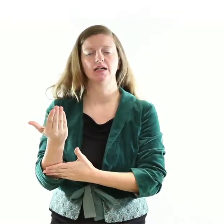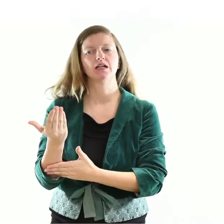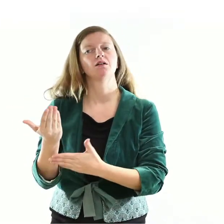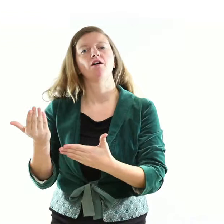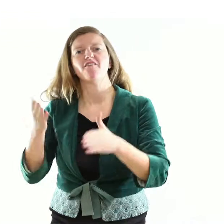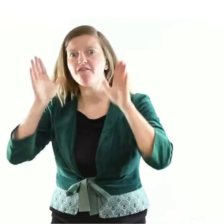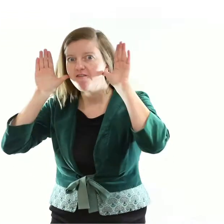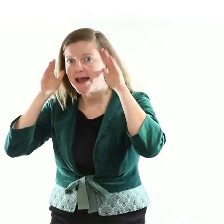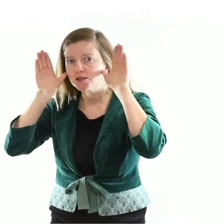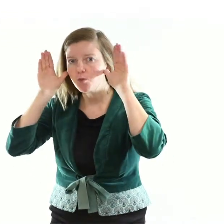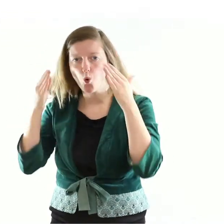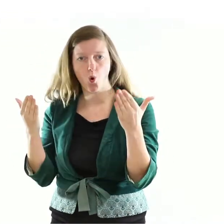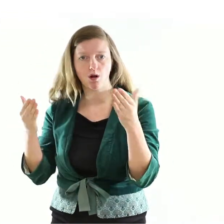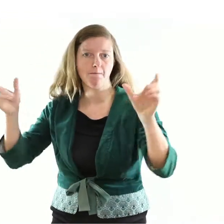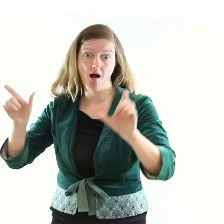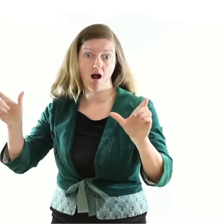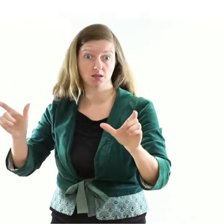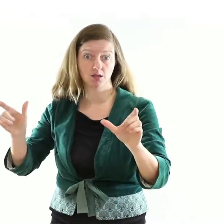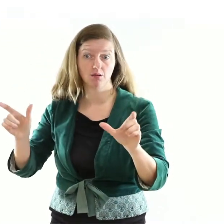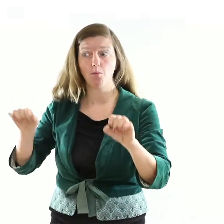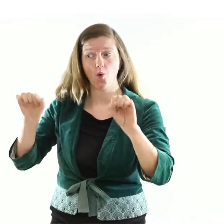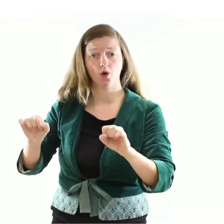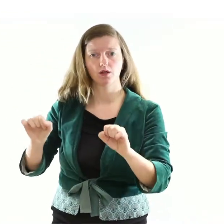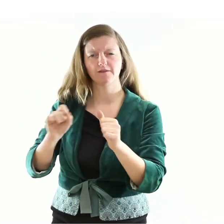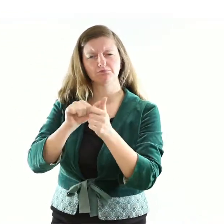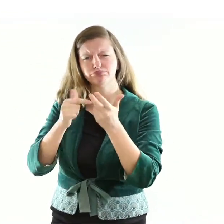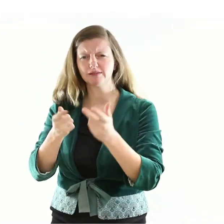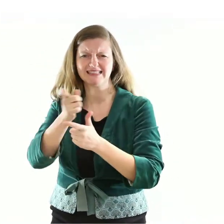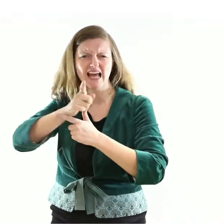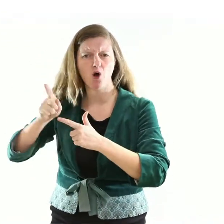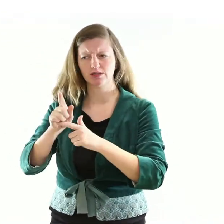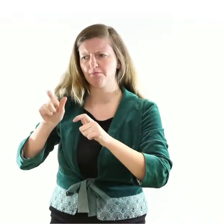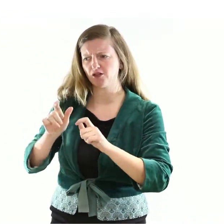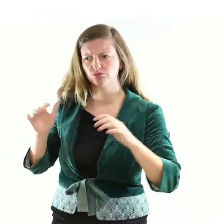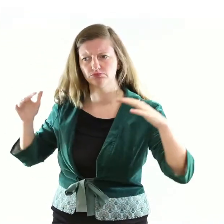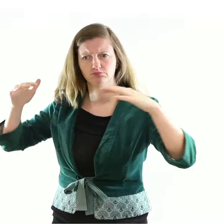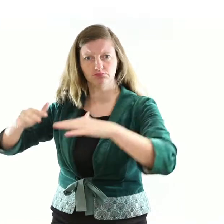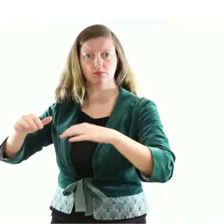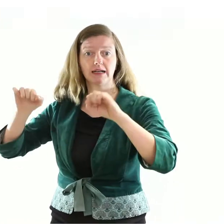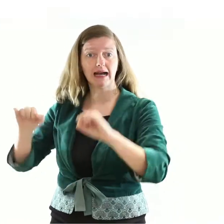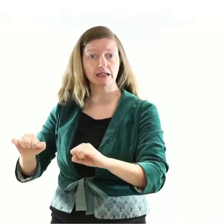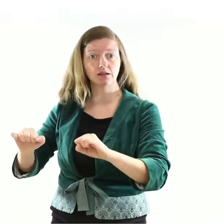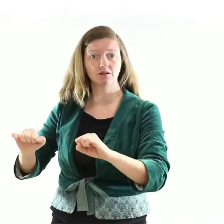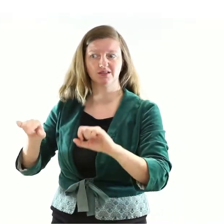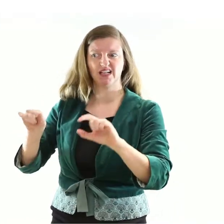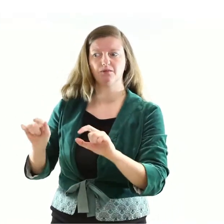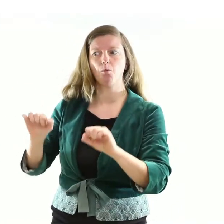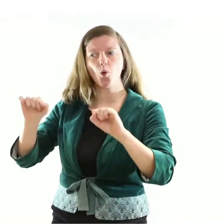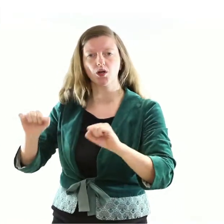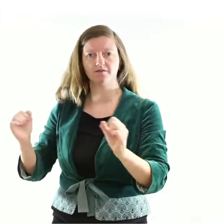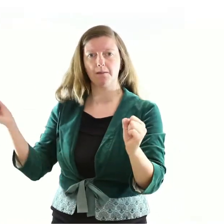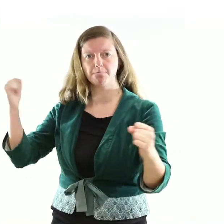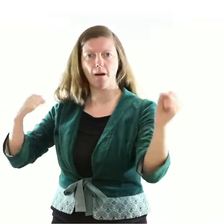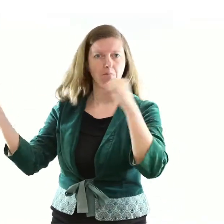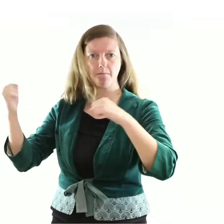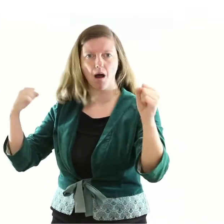gibt. Facebook-Partys, wo viele tausend Menschen zusammenströmen können und eine Randale nicht